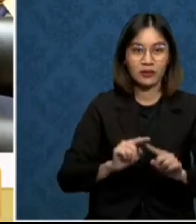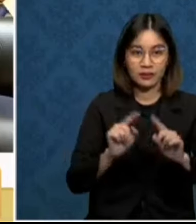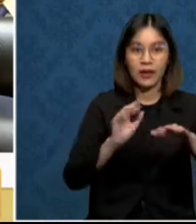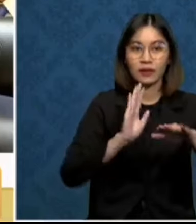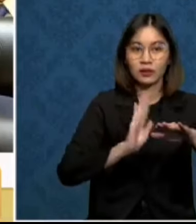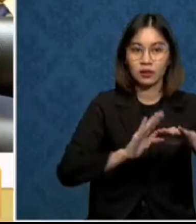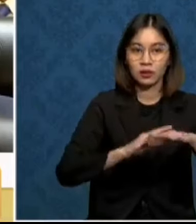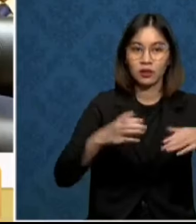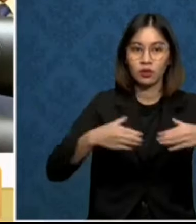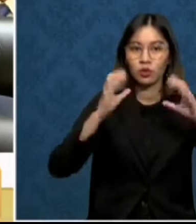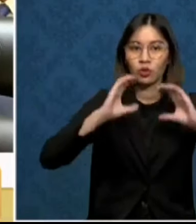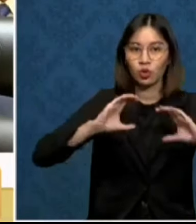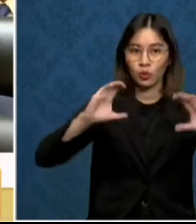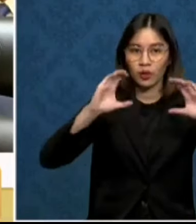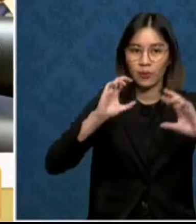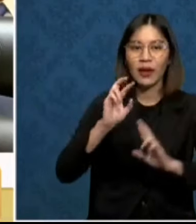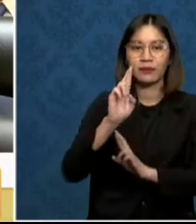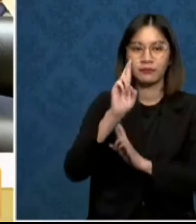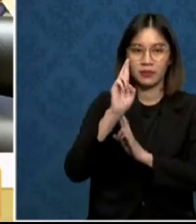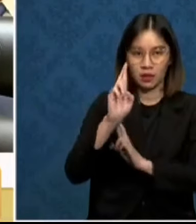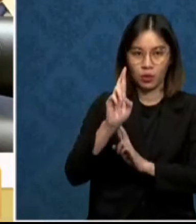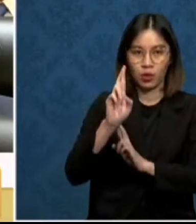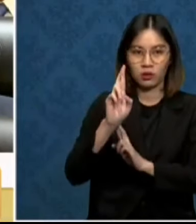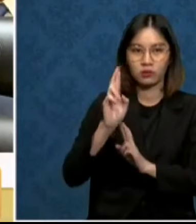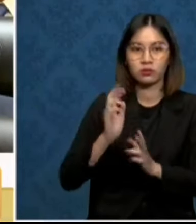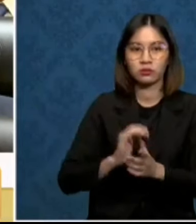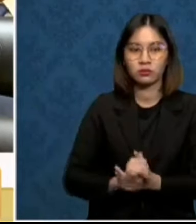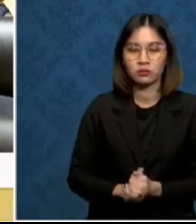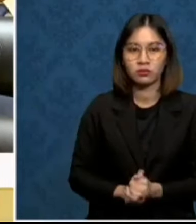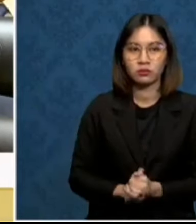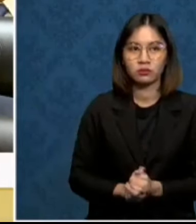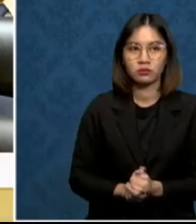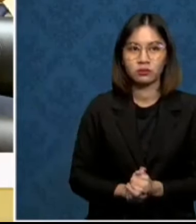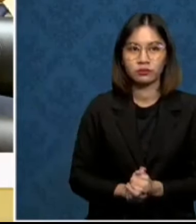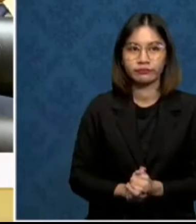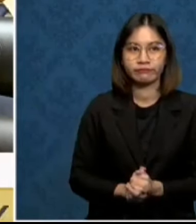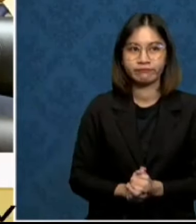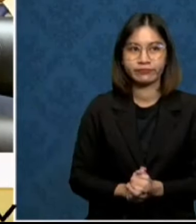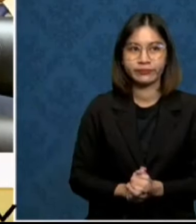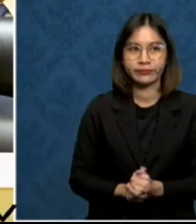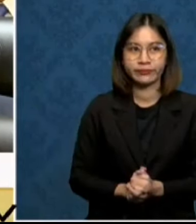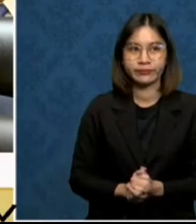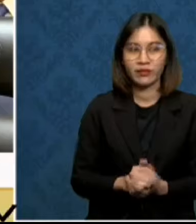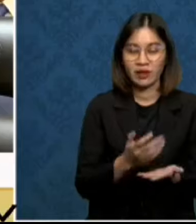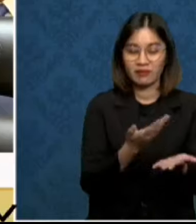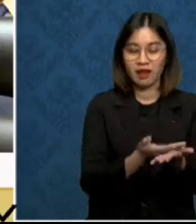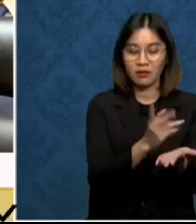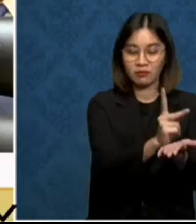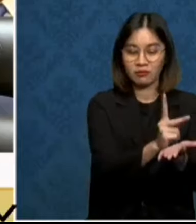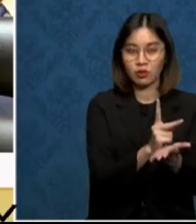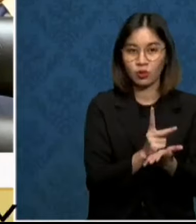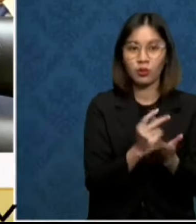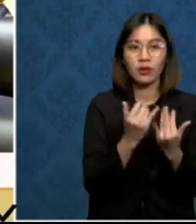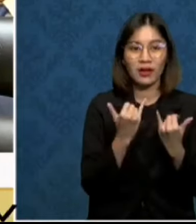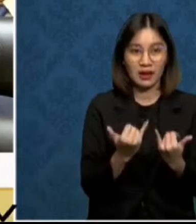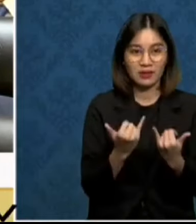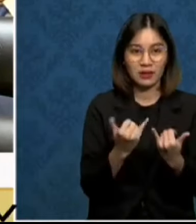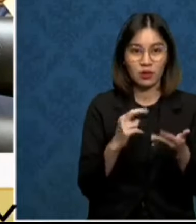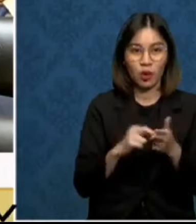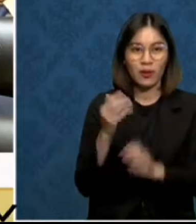รัฐบาลให้ระวังอย่าทำให้แรงกู้เที่ยวนี้กลายเป็นแรงกู้